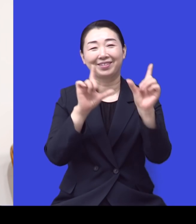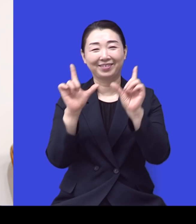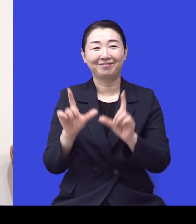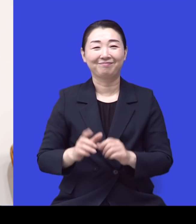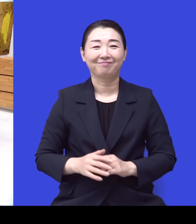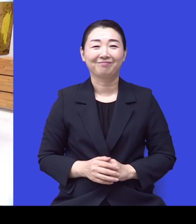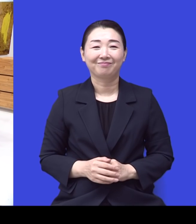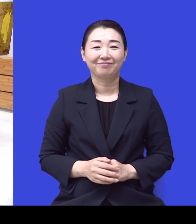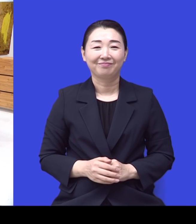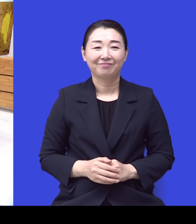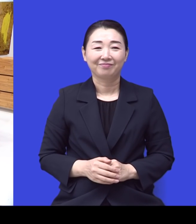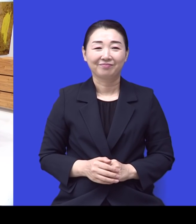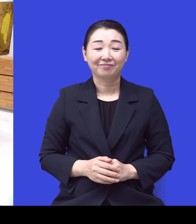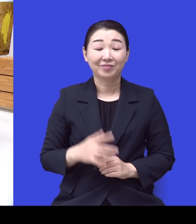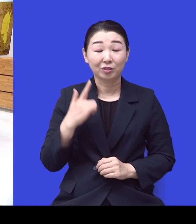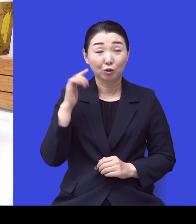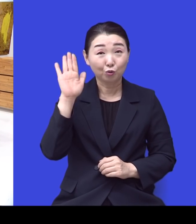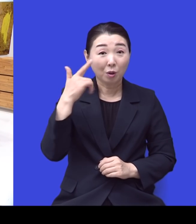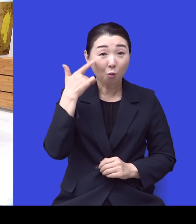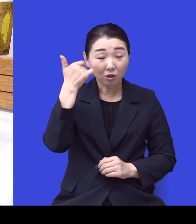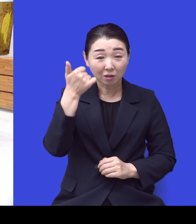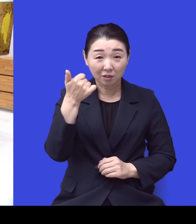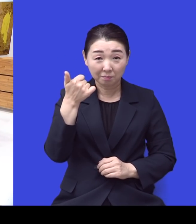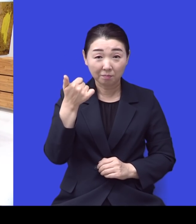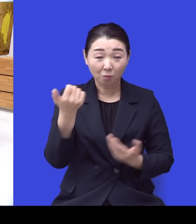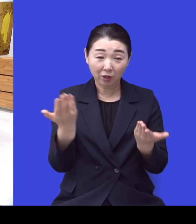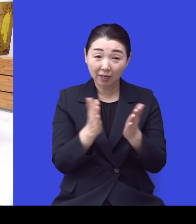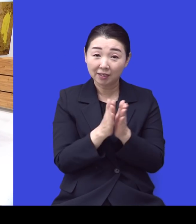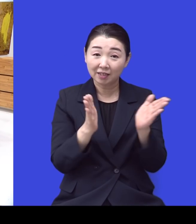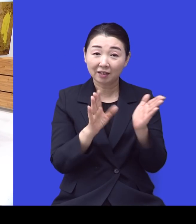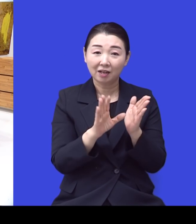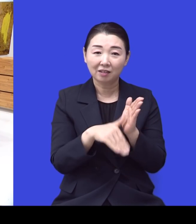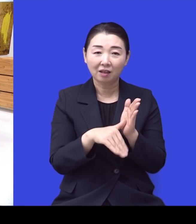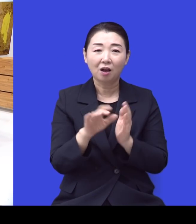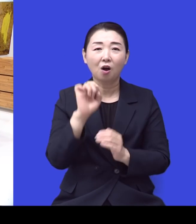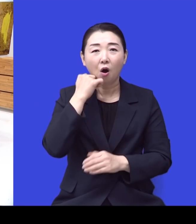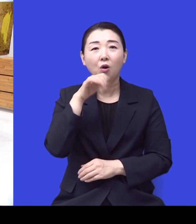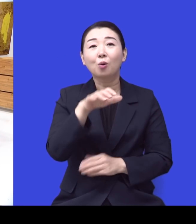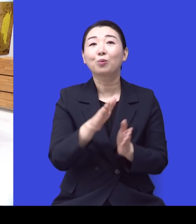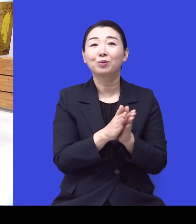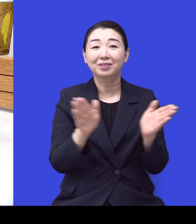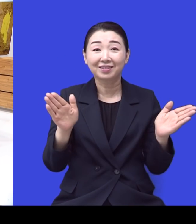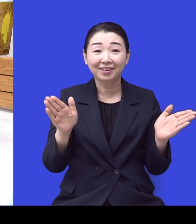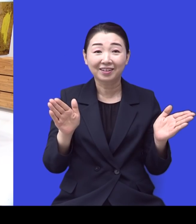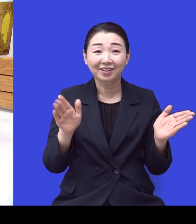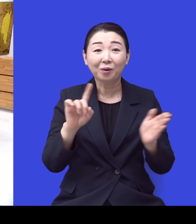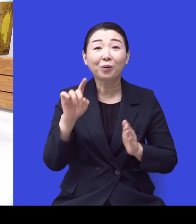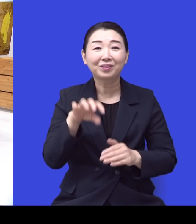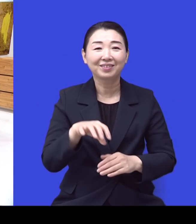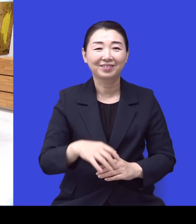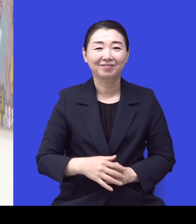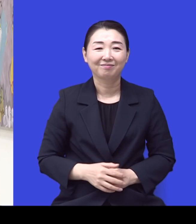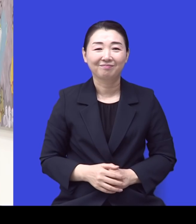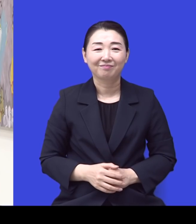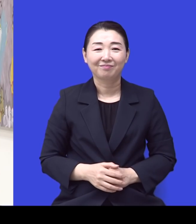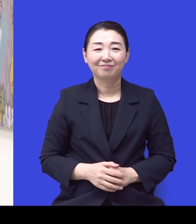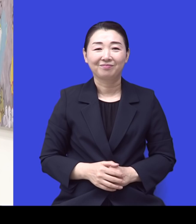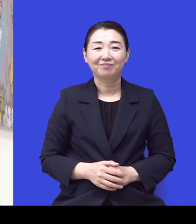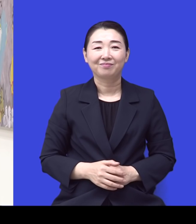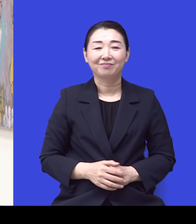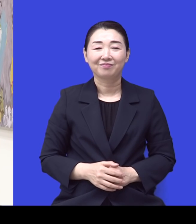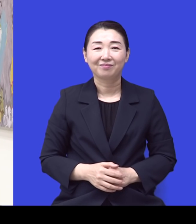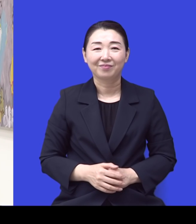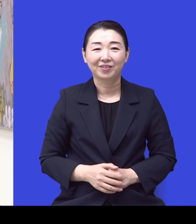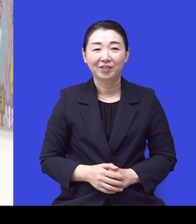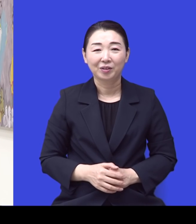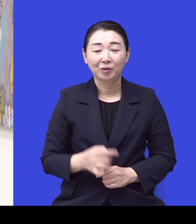네. 그 후에 이제 목사님 목회를 네. 시작하셨을 텐데 네, 첫 네. 목회를 굉장히 어려운 곳에서 시작하셨다면서요. 어떤 네. 곳에서 시작하셨어요? 네. 워낙 동네가